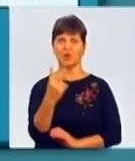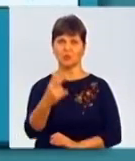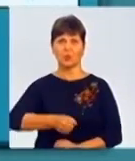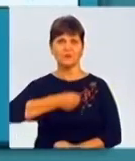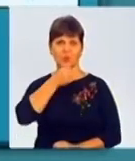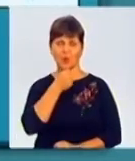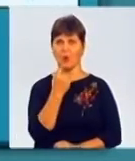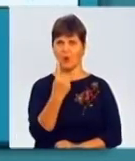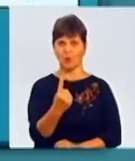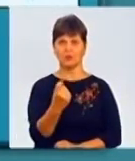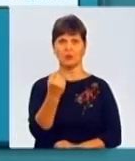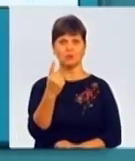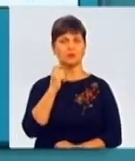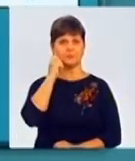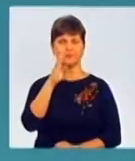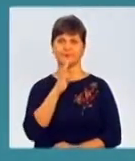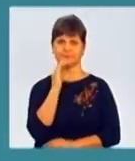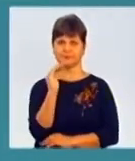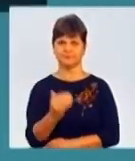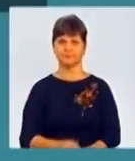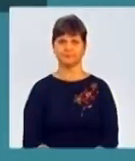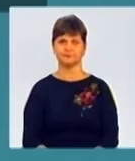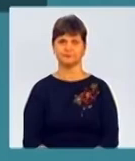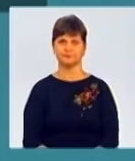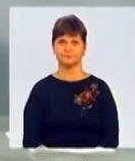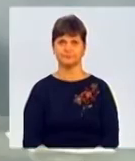одна 11-річна дитина.